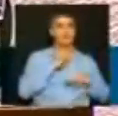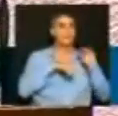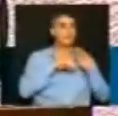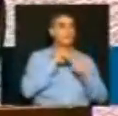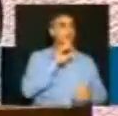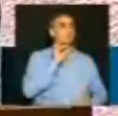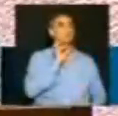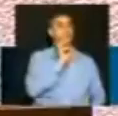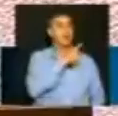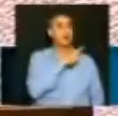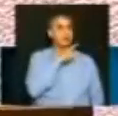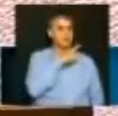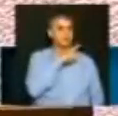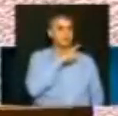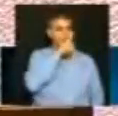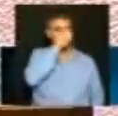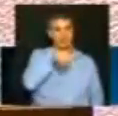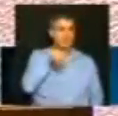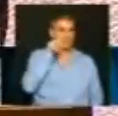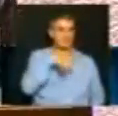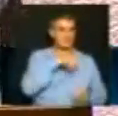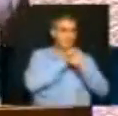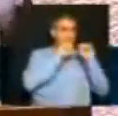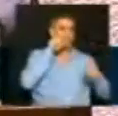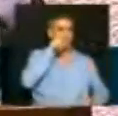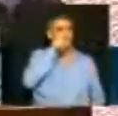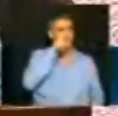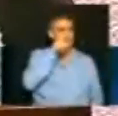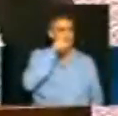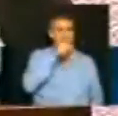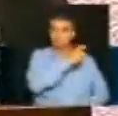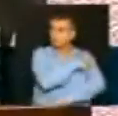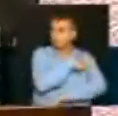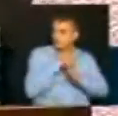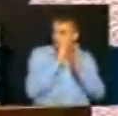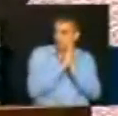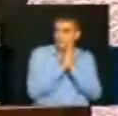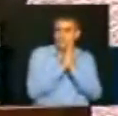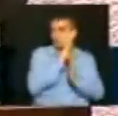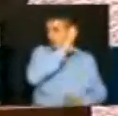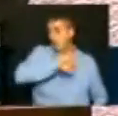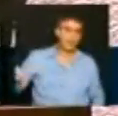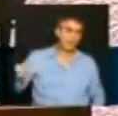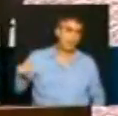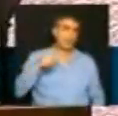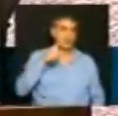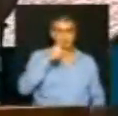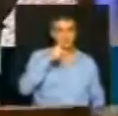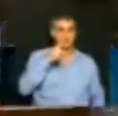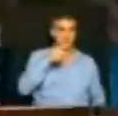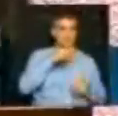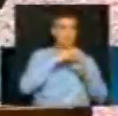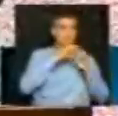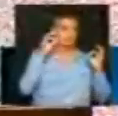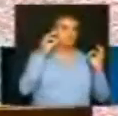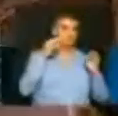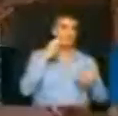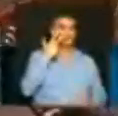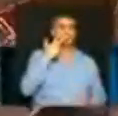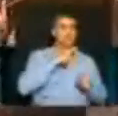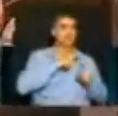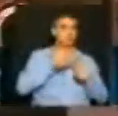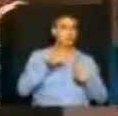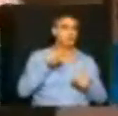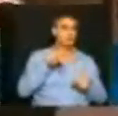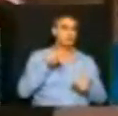ובידיים שלכם לנטרל את הפיוז הזה. הביקשתי מהם להוריד. הסדרנים, אני מבקשת לקחת ממנו את המוצג. הפיוז הזה אורכו